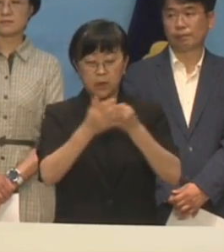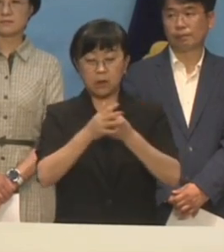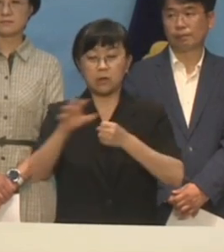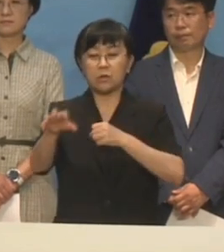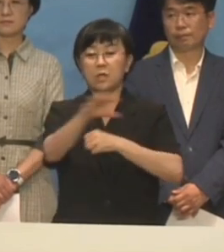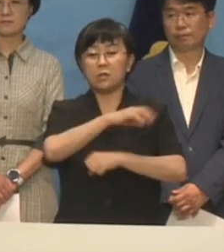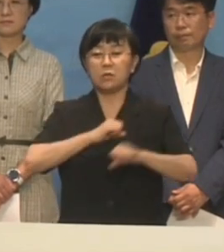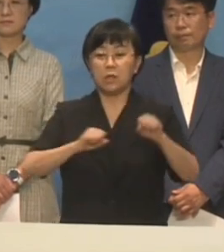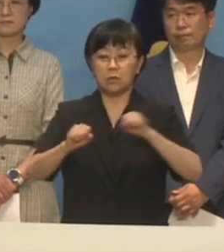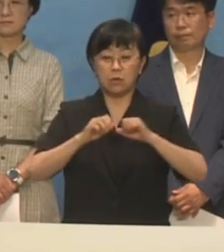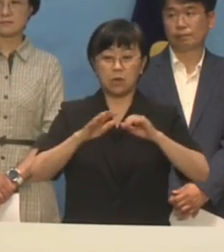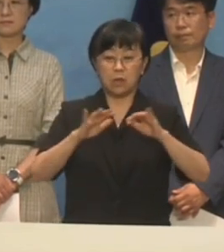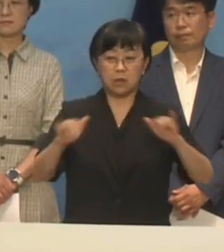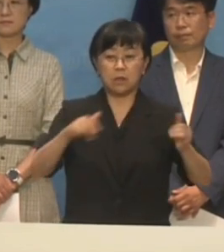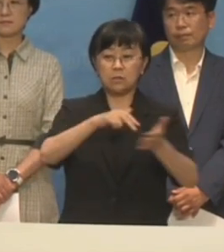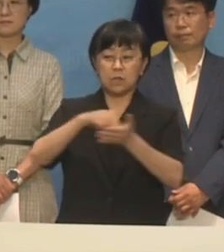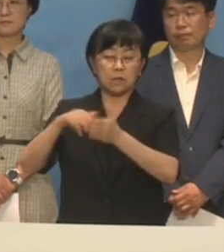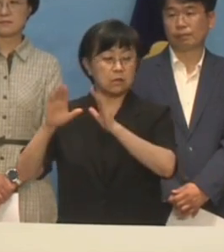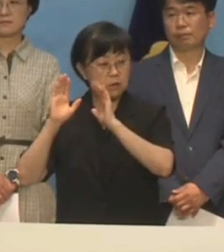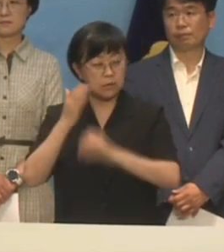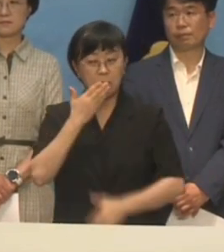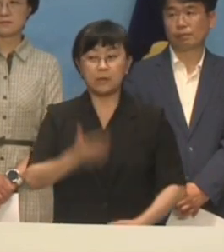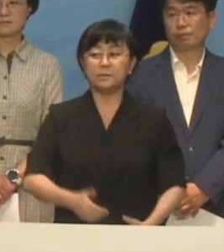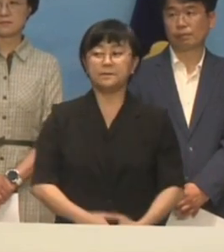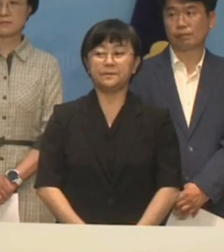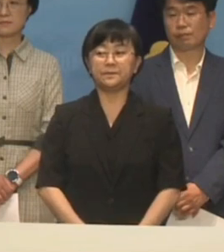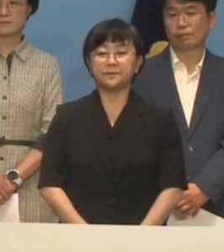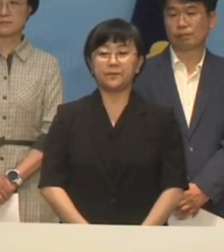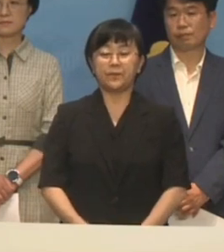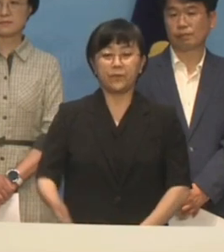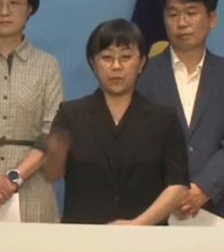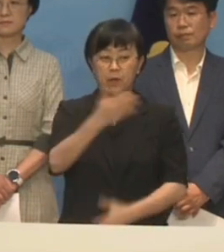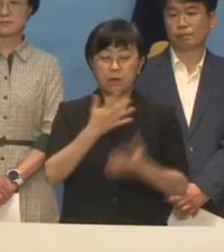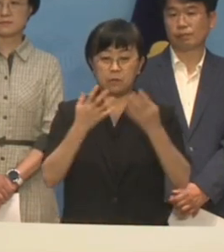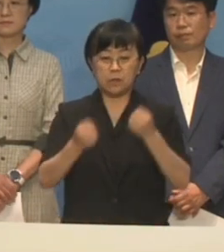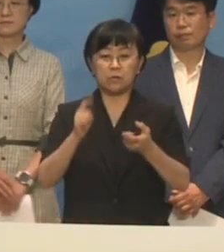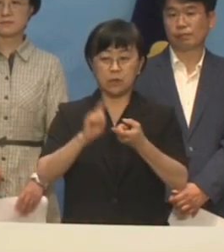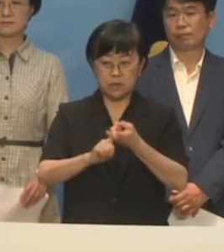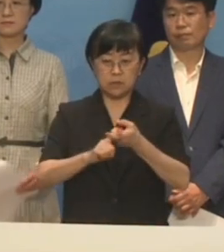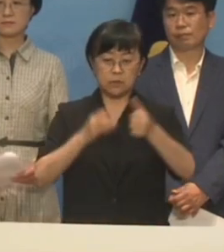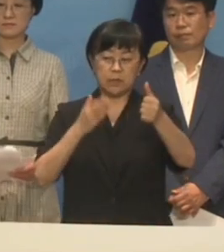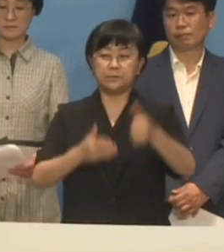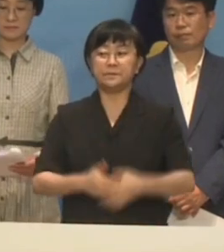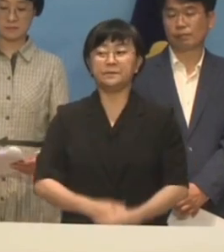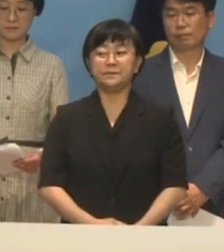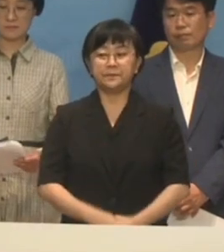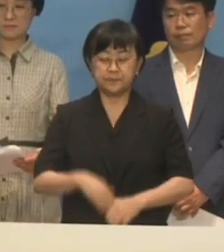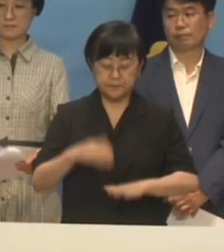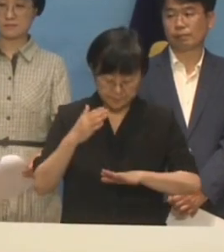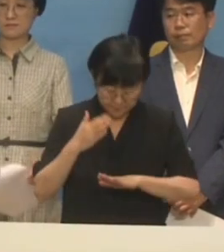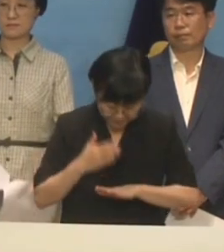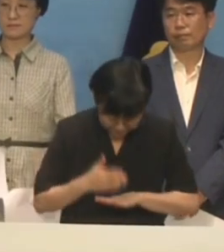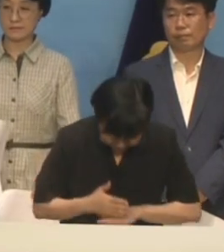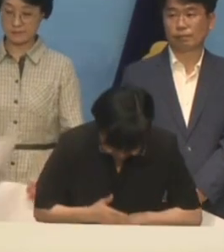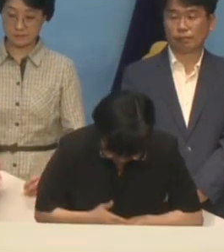현장 활동가들의 목소리를 많이 들을 수 있을 것 같습니다. 여러분들의 많은 관심을 부탁드리겠습니다. 고맙습니다.